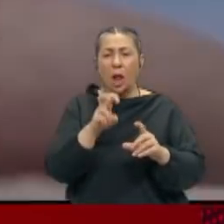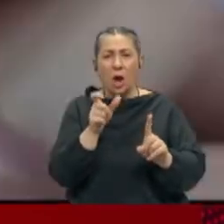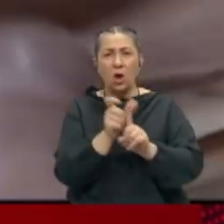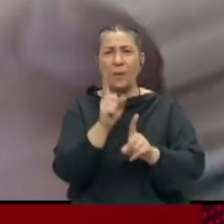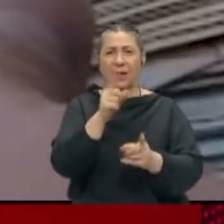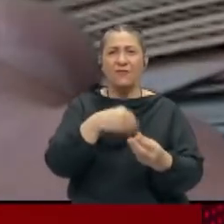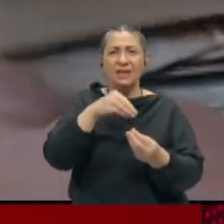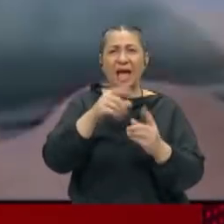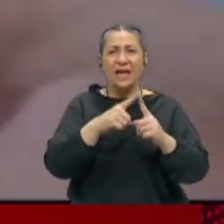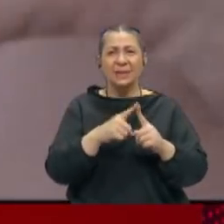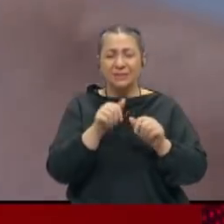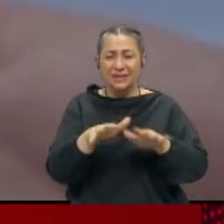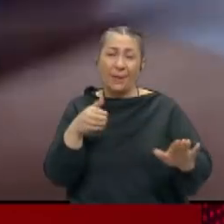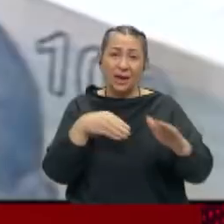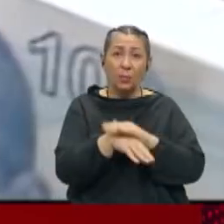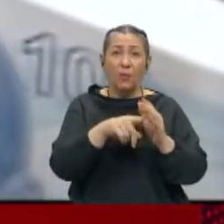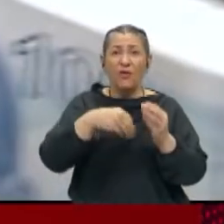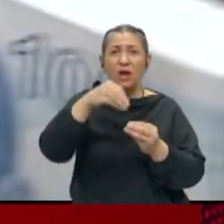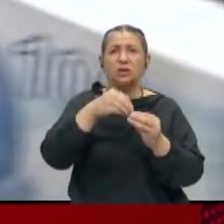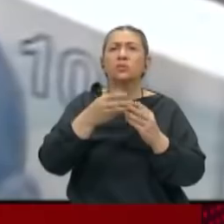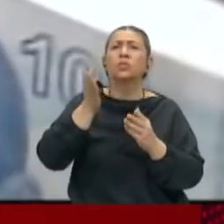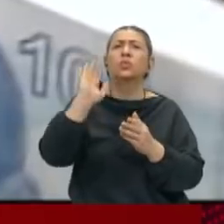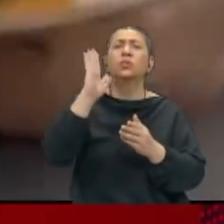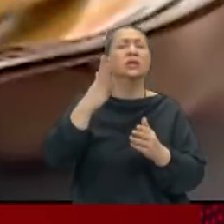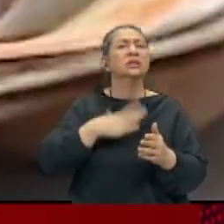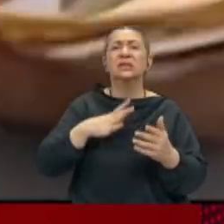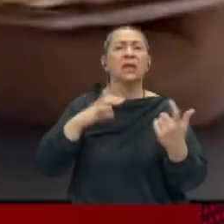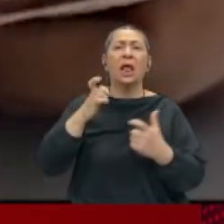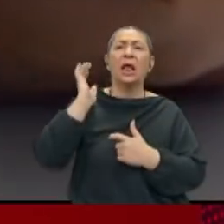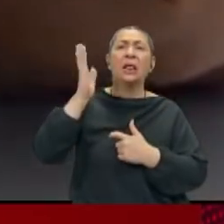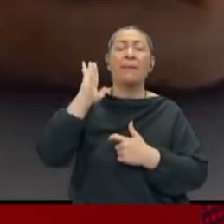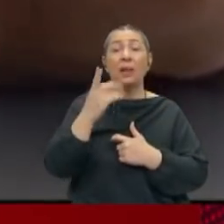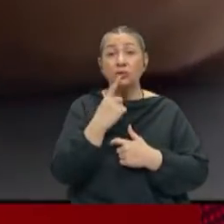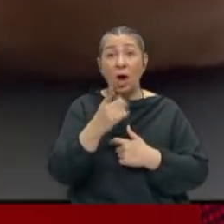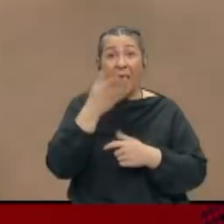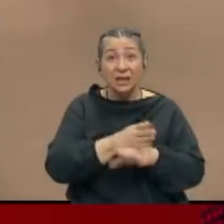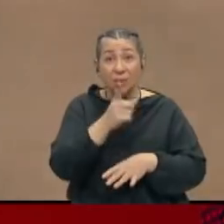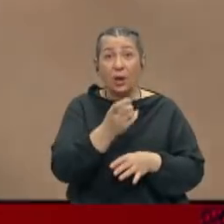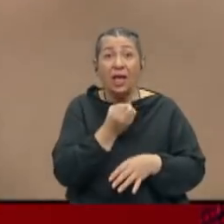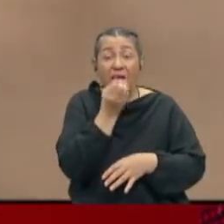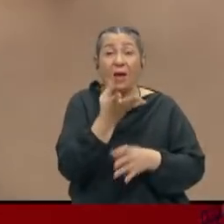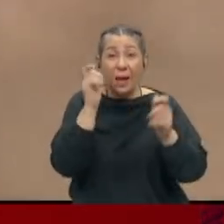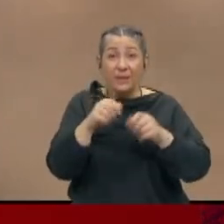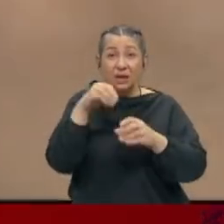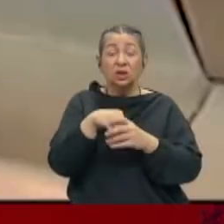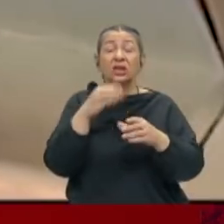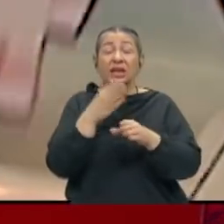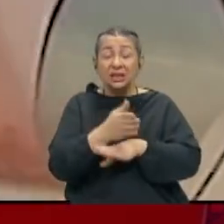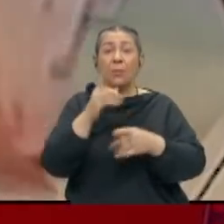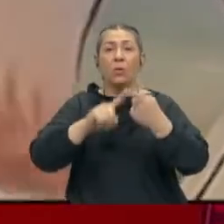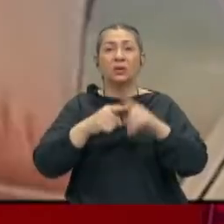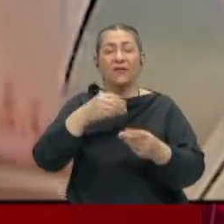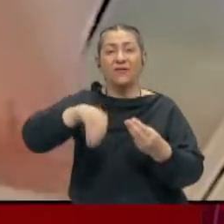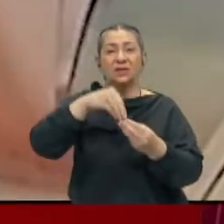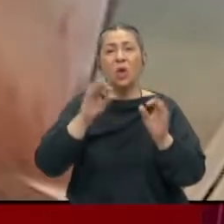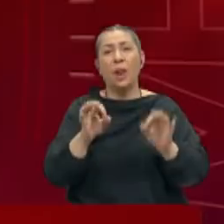bir sisteme geçtim. Bu sistemde de faizin ucu açık, faiz istediği yere kadar gidebilir diyor. Aslında bu itirafı yaptığı için gerçekten de politika